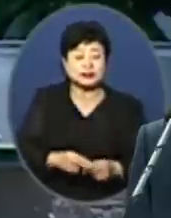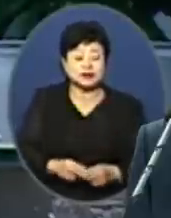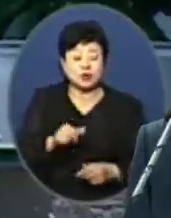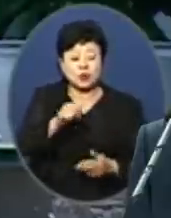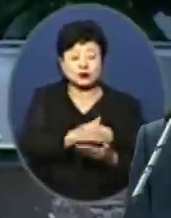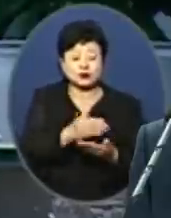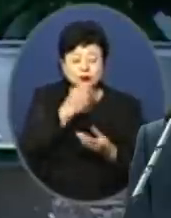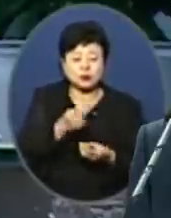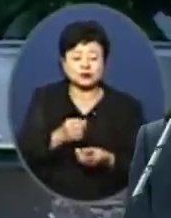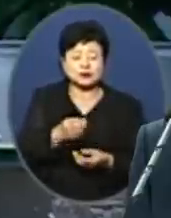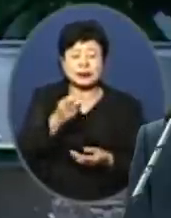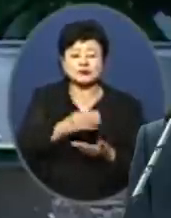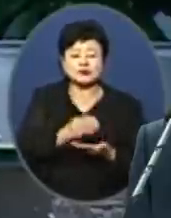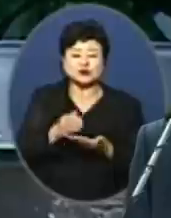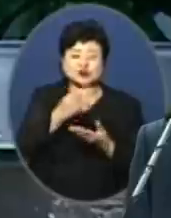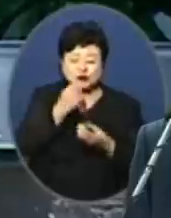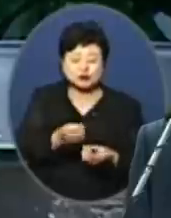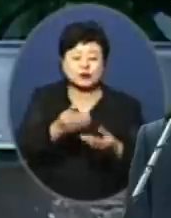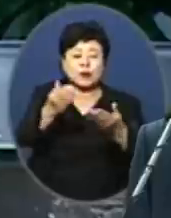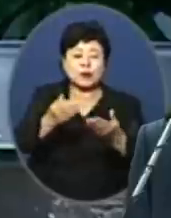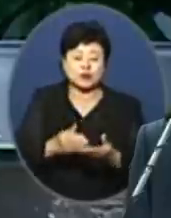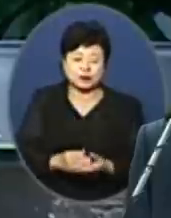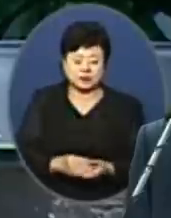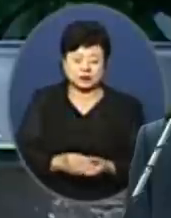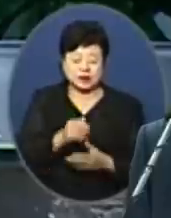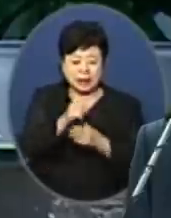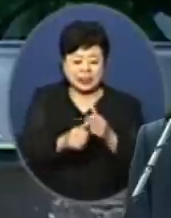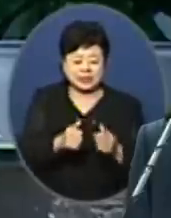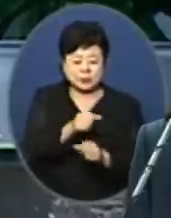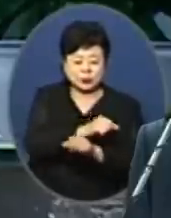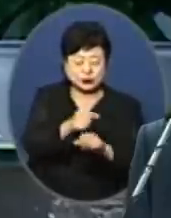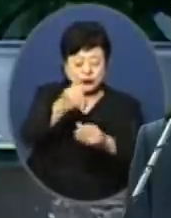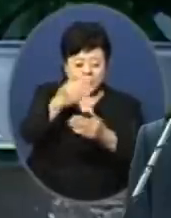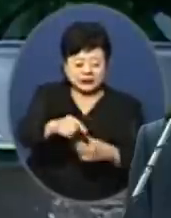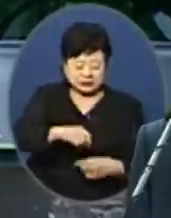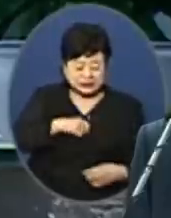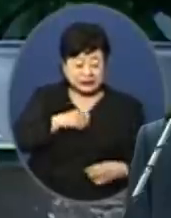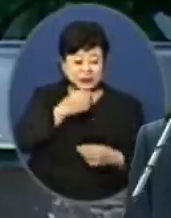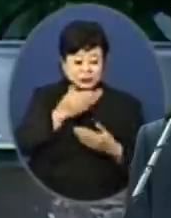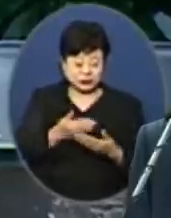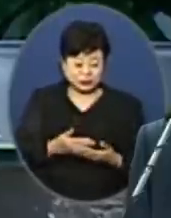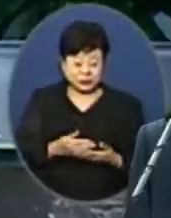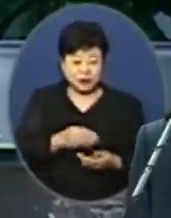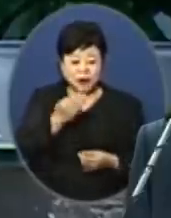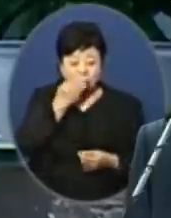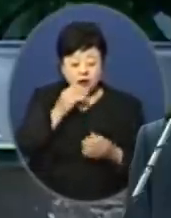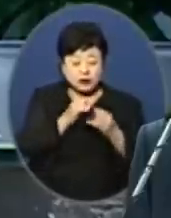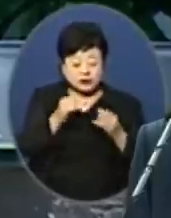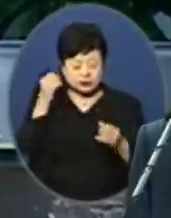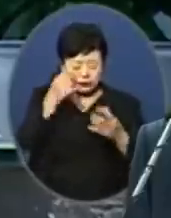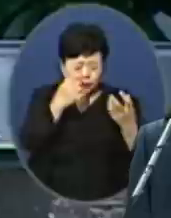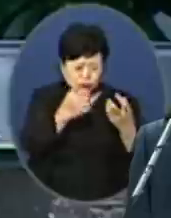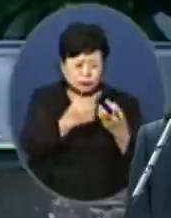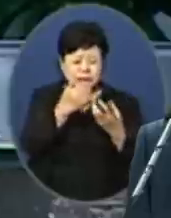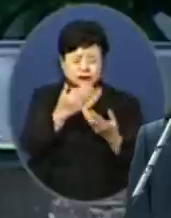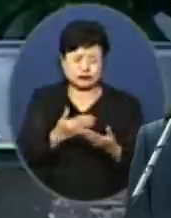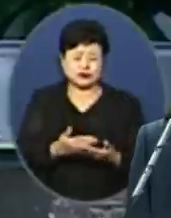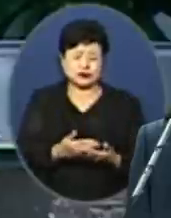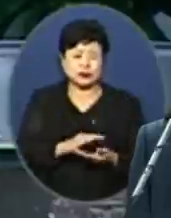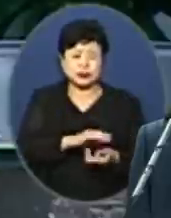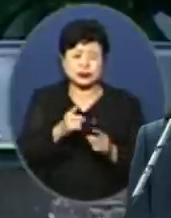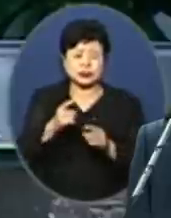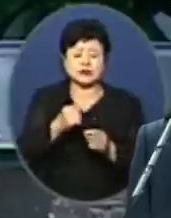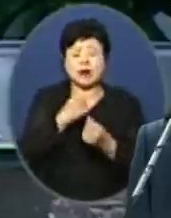오중보험과 삼중축복인 것입니다. 하늘에 들어가면 하나님이 용서받은 의를 주시고 거룩함과 성령 충만을 주시고